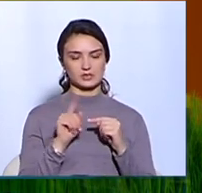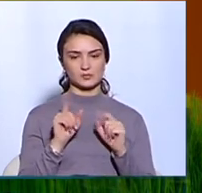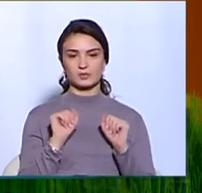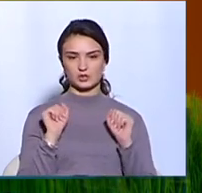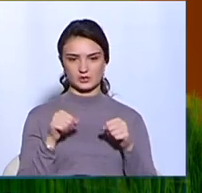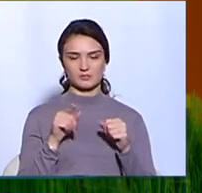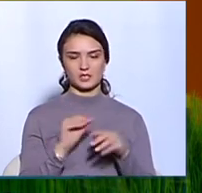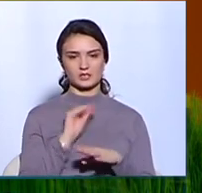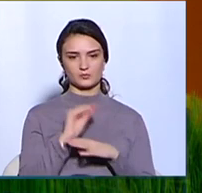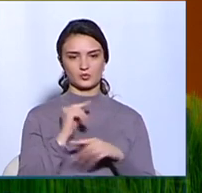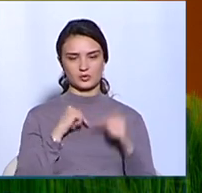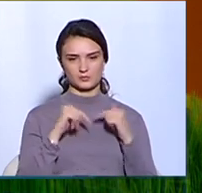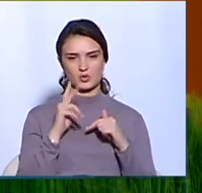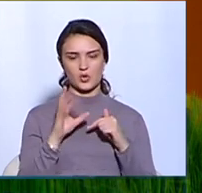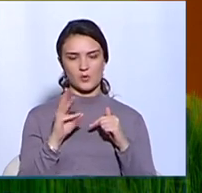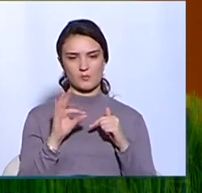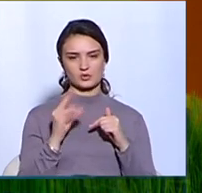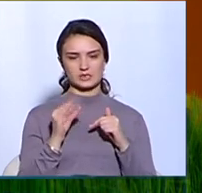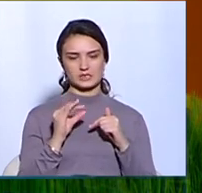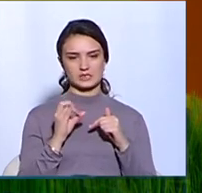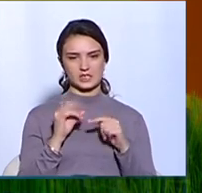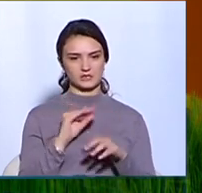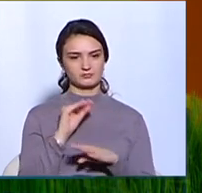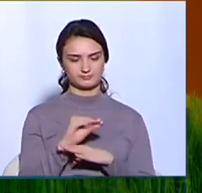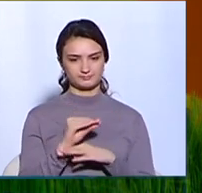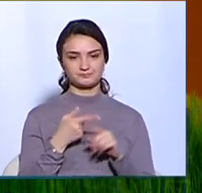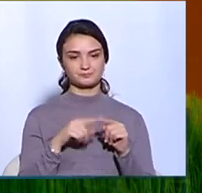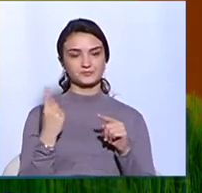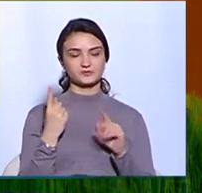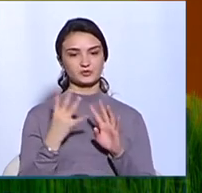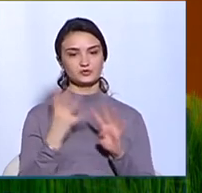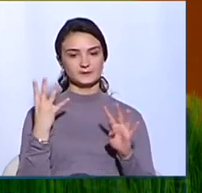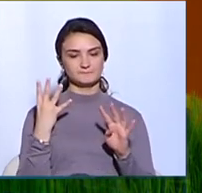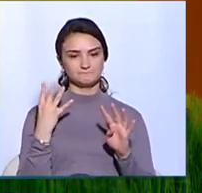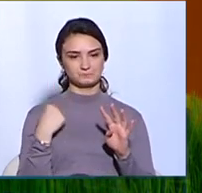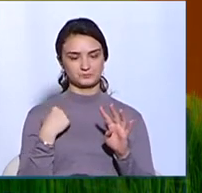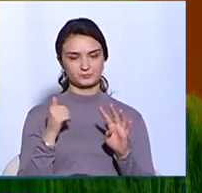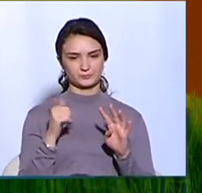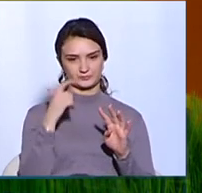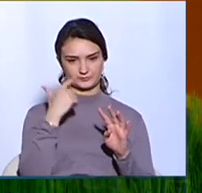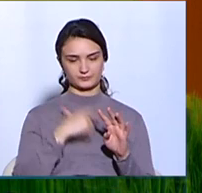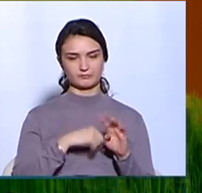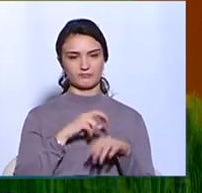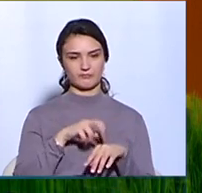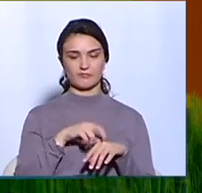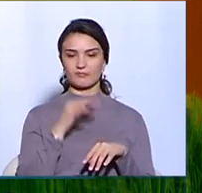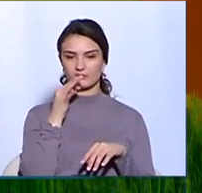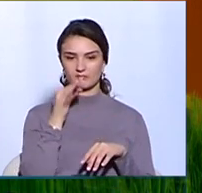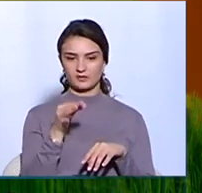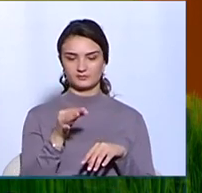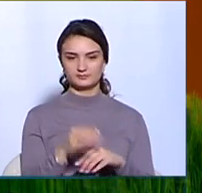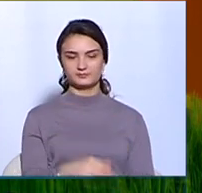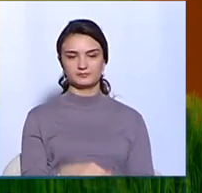შეიძლება გაზარდოს ორგანიზმში ჰომოცისტეინის დონე. უპირველეს ყოვლისა, ეს გახლავთ მე როგორც ნუტრიციოლოგი, ისე გიპასუხებთ, ეს